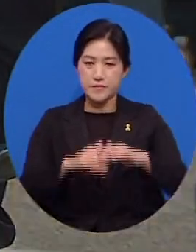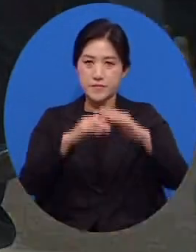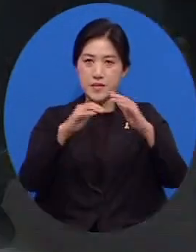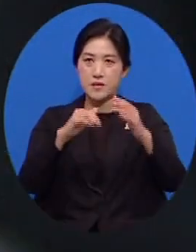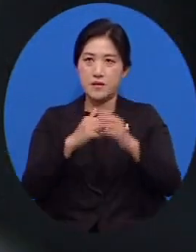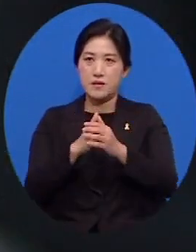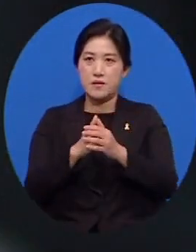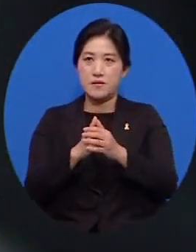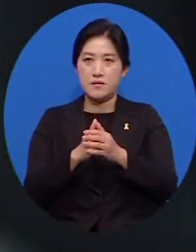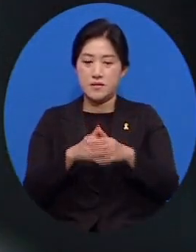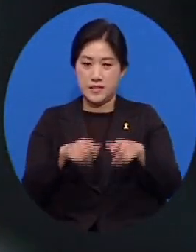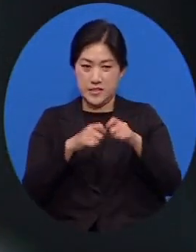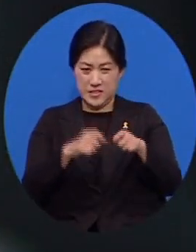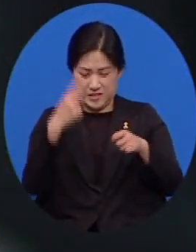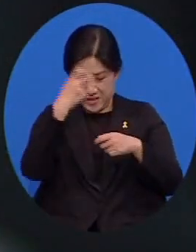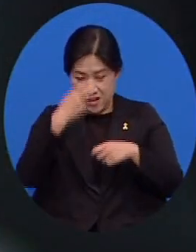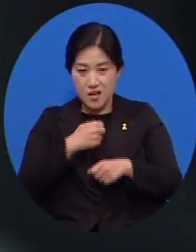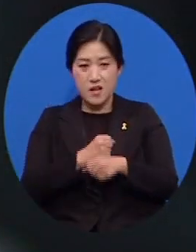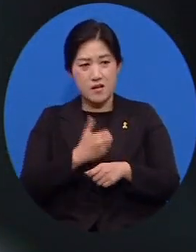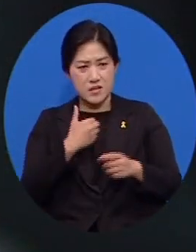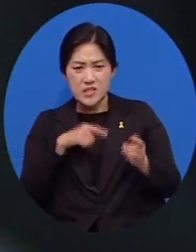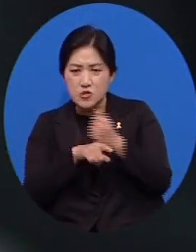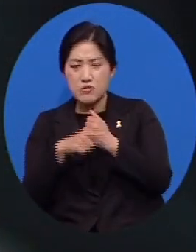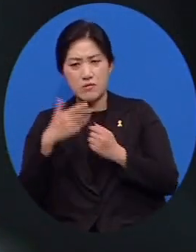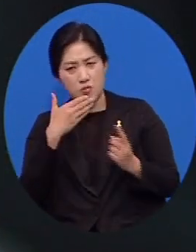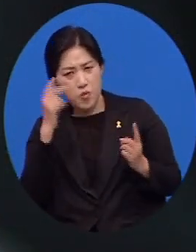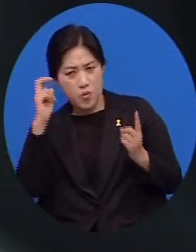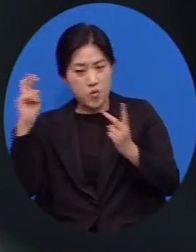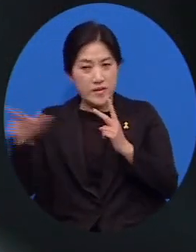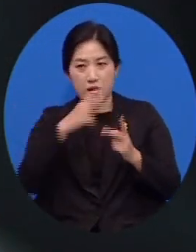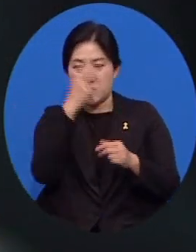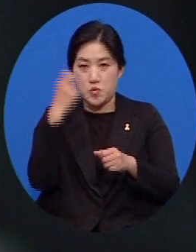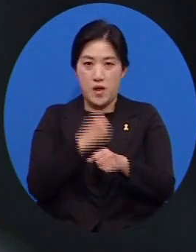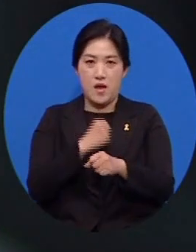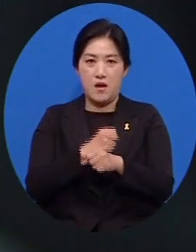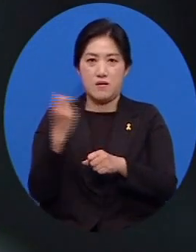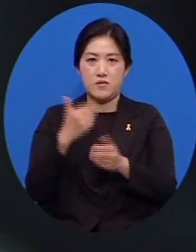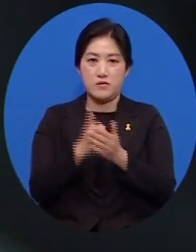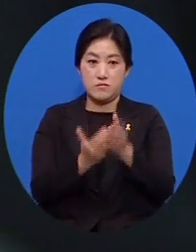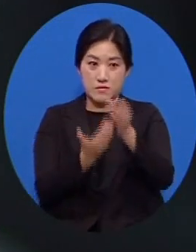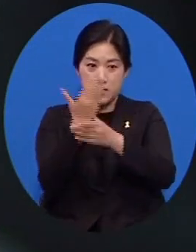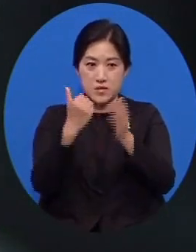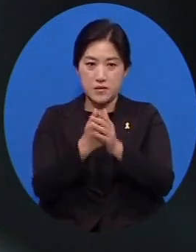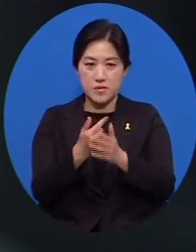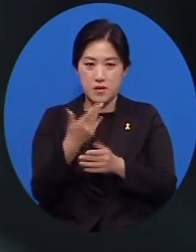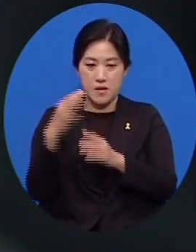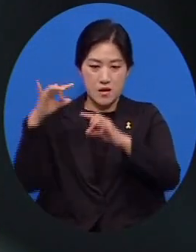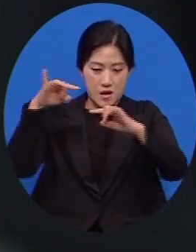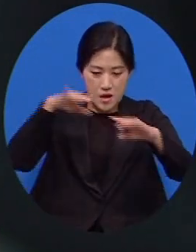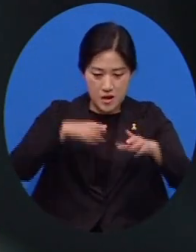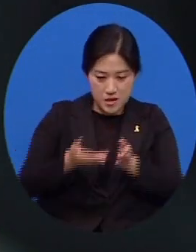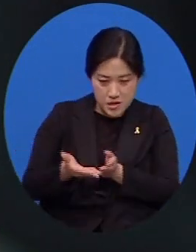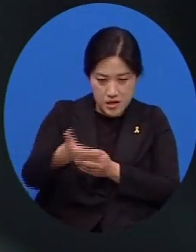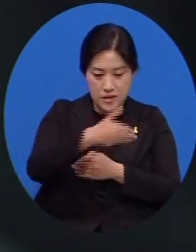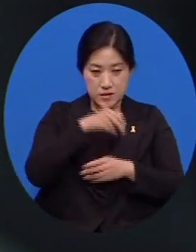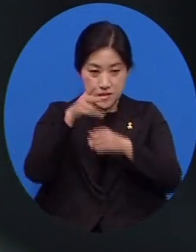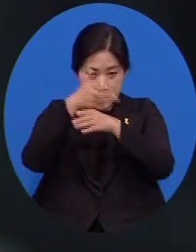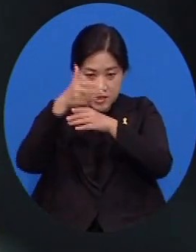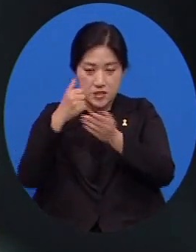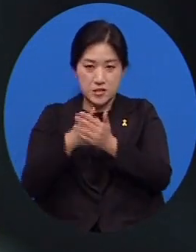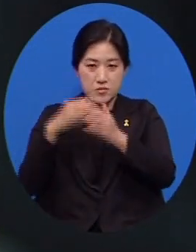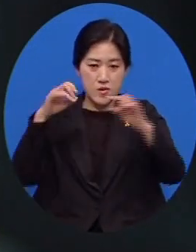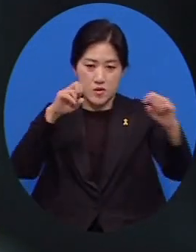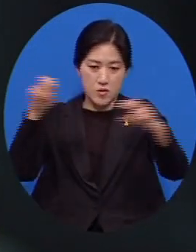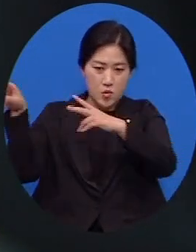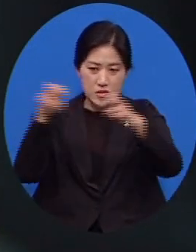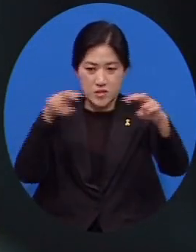가능성을 조사함과 동시에 참사 직후로부터 제기되었던 항적, CCTV 영상, 교신 기록